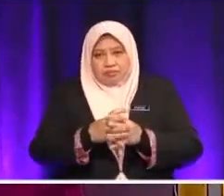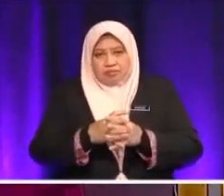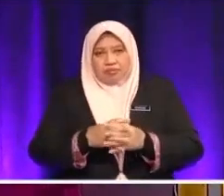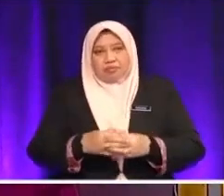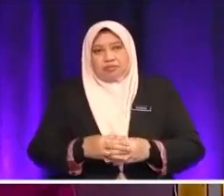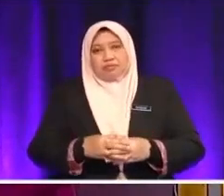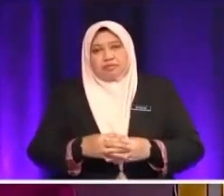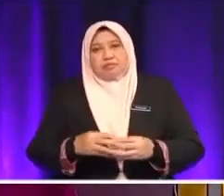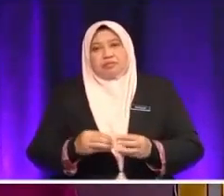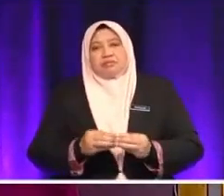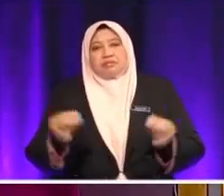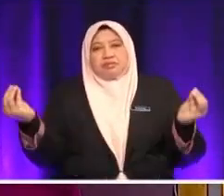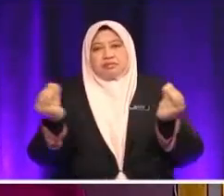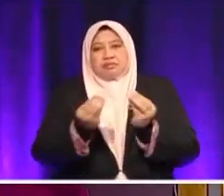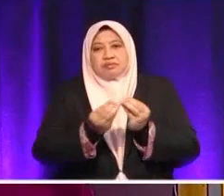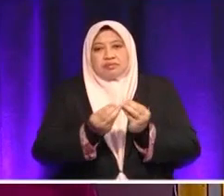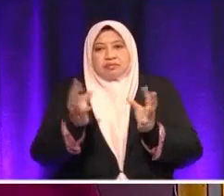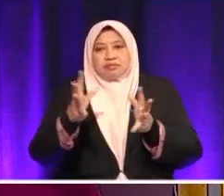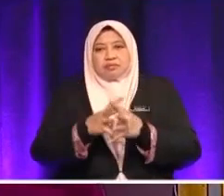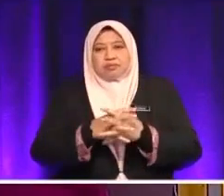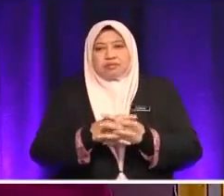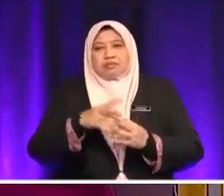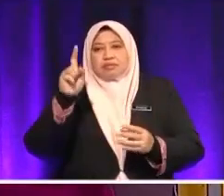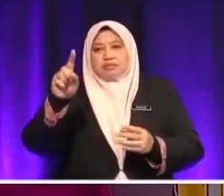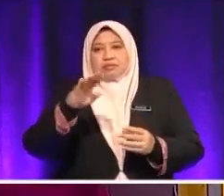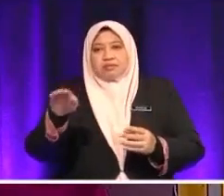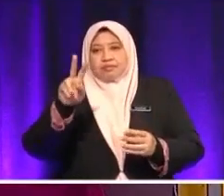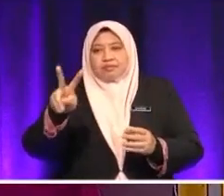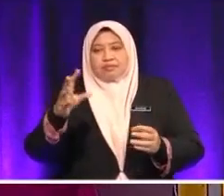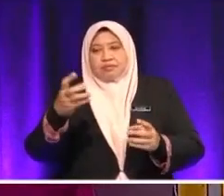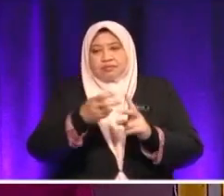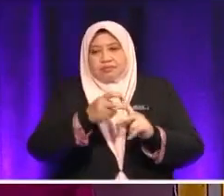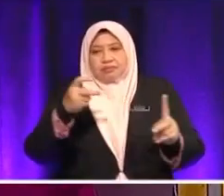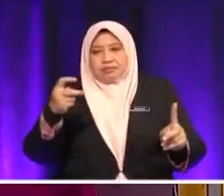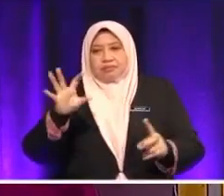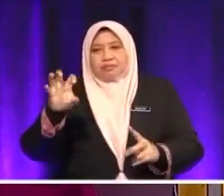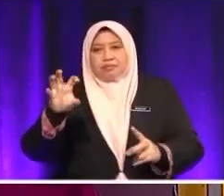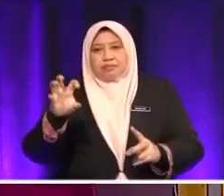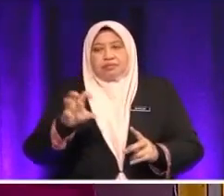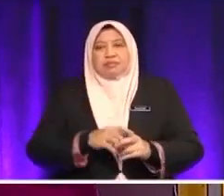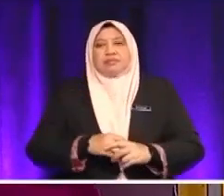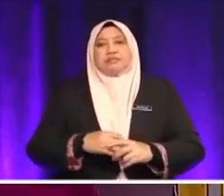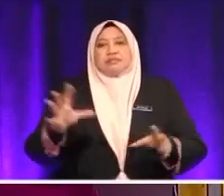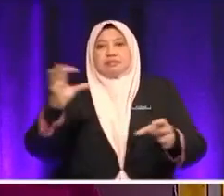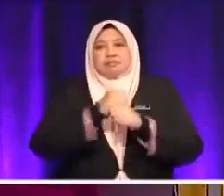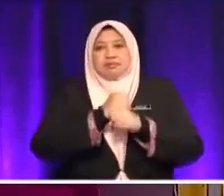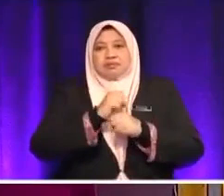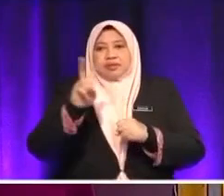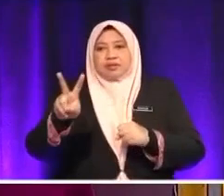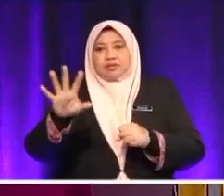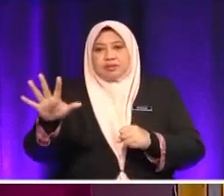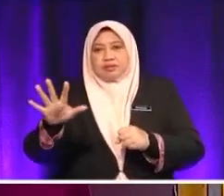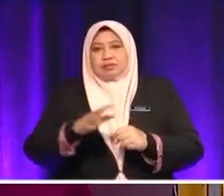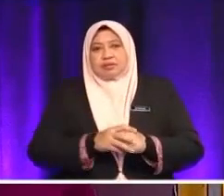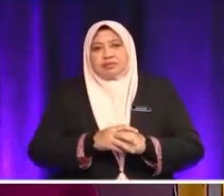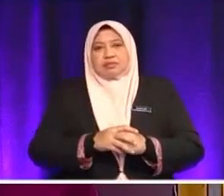kegelapan yaitu 1/2 daripada 50 dan murid dapat 25 tapi bukan jawaban